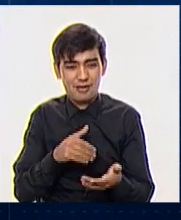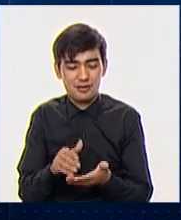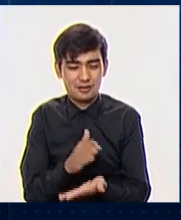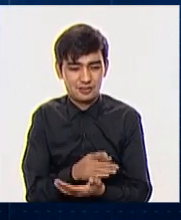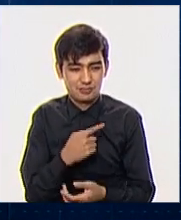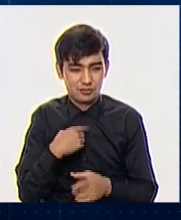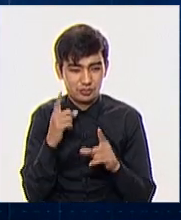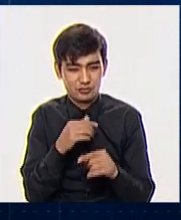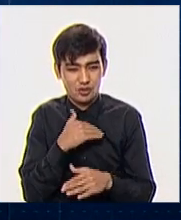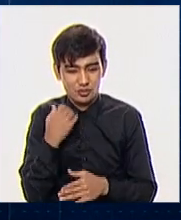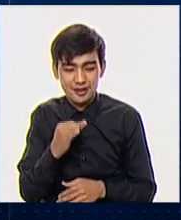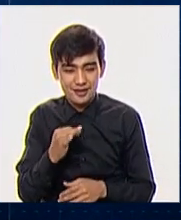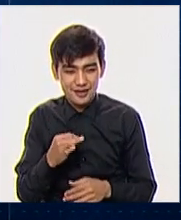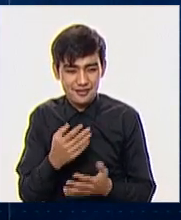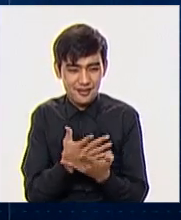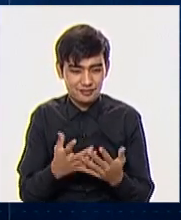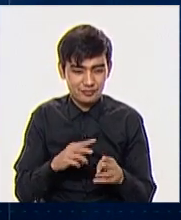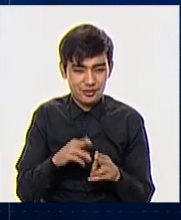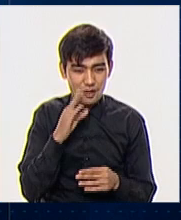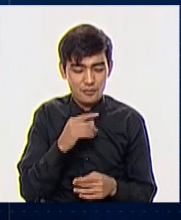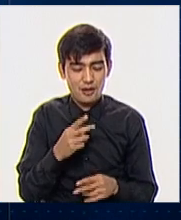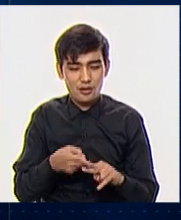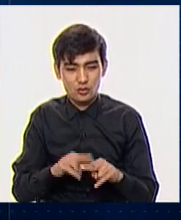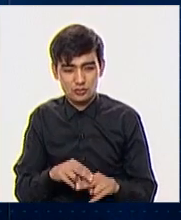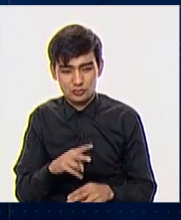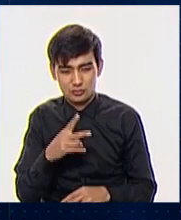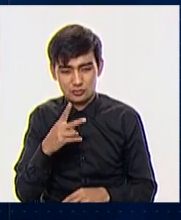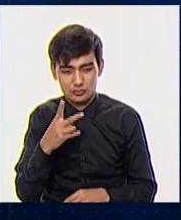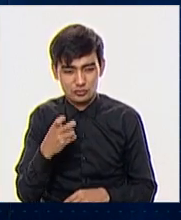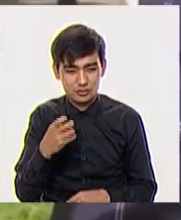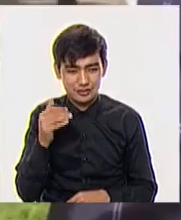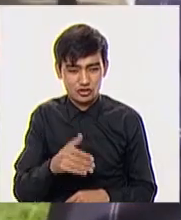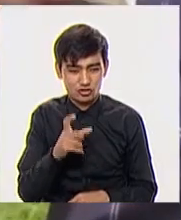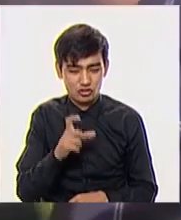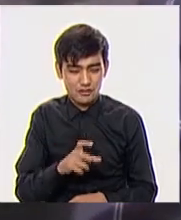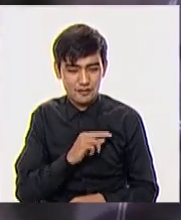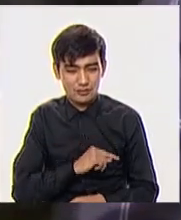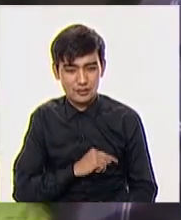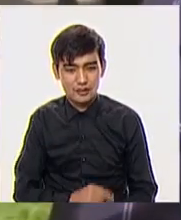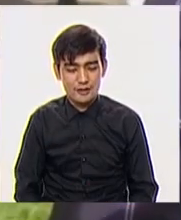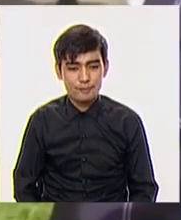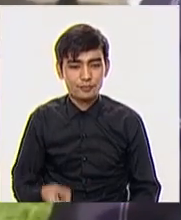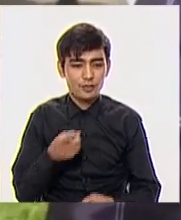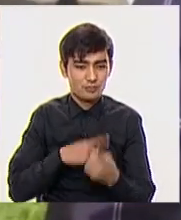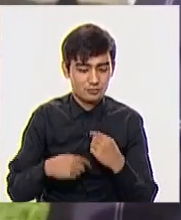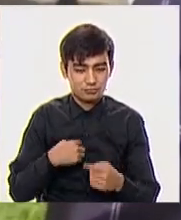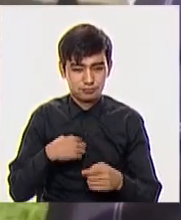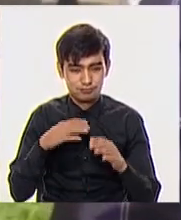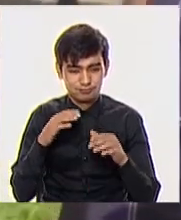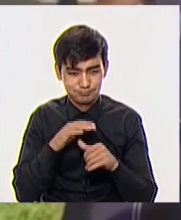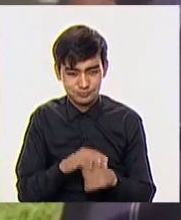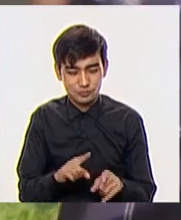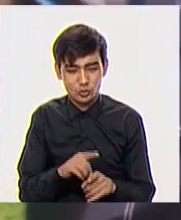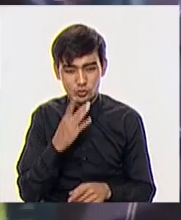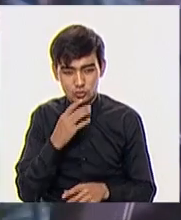Это ставит под угрозу целую отрасль, в которой трудятся более 200 тысяч человек. Мы абсолютно раздавлены. Туристы